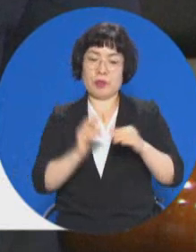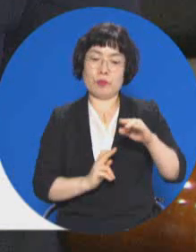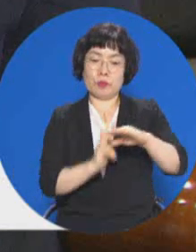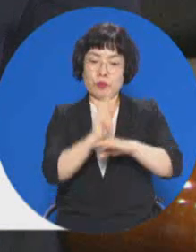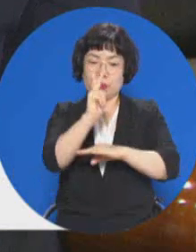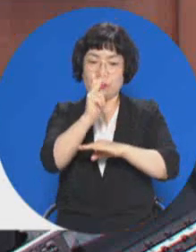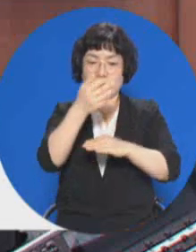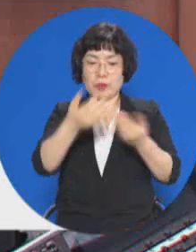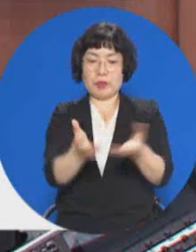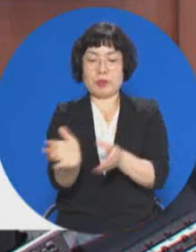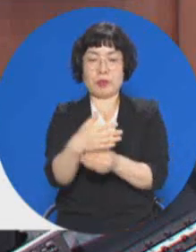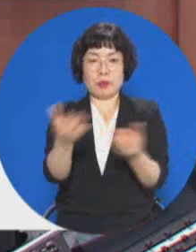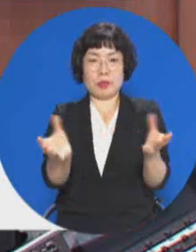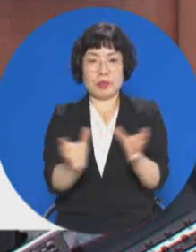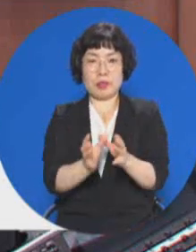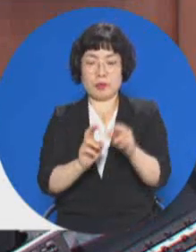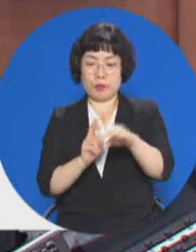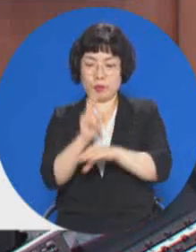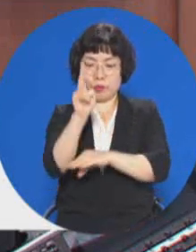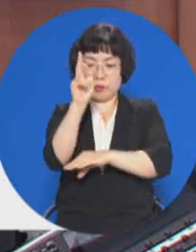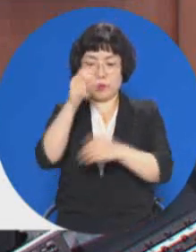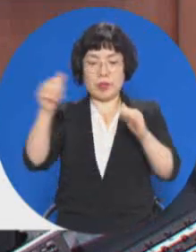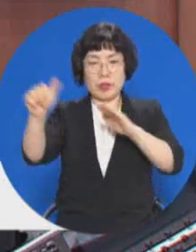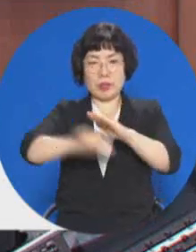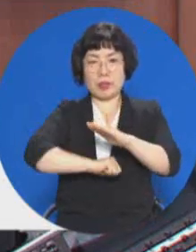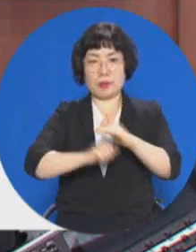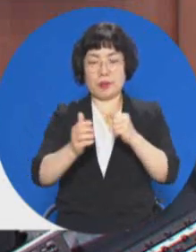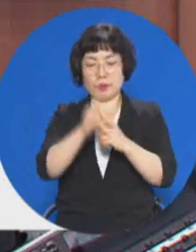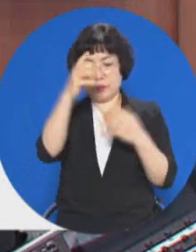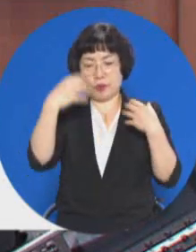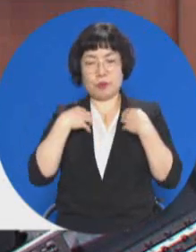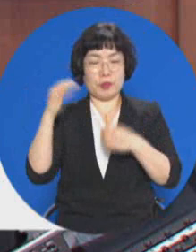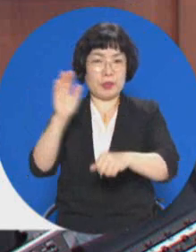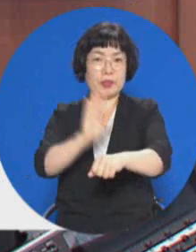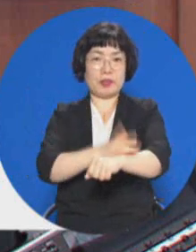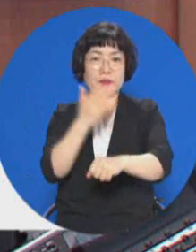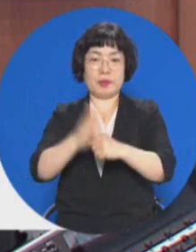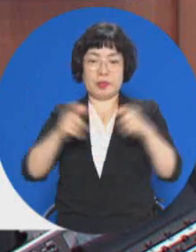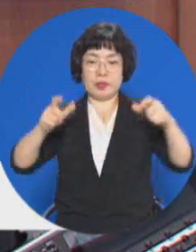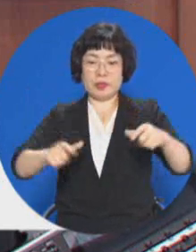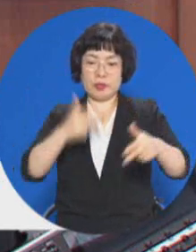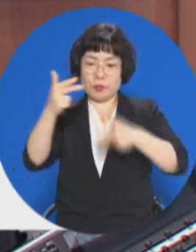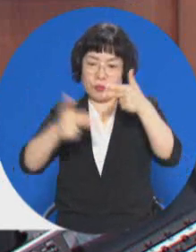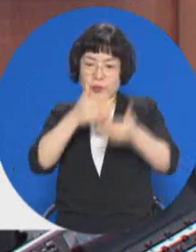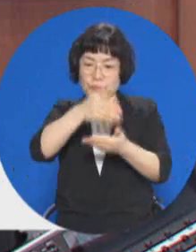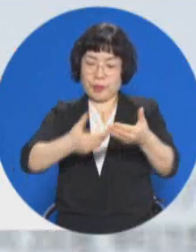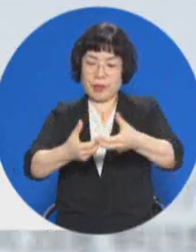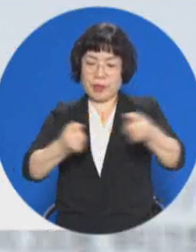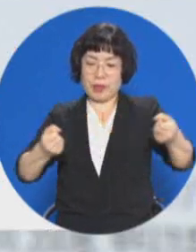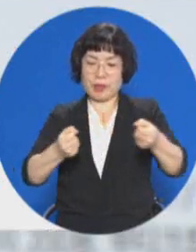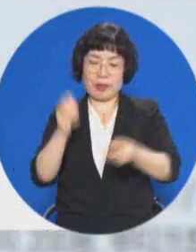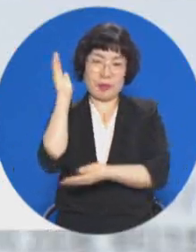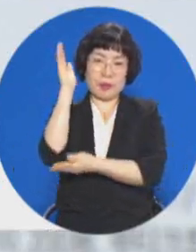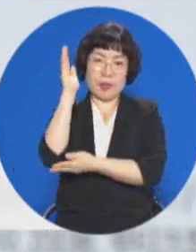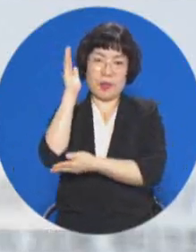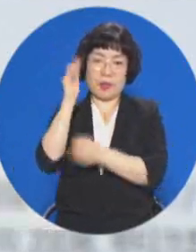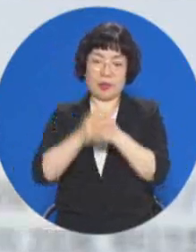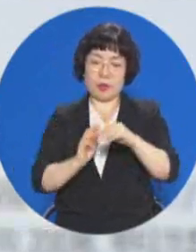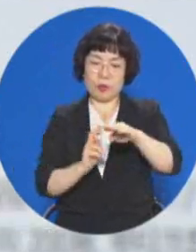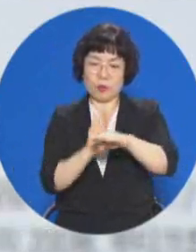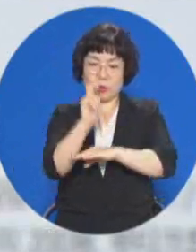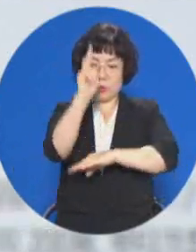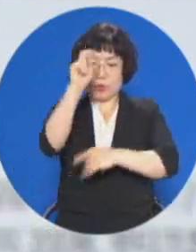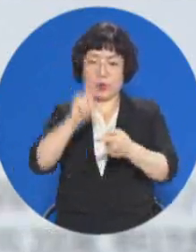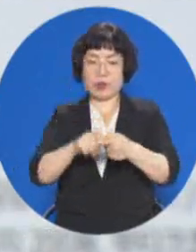어민회 등과 만나 나로도의 발사 실패가 MB 정부의 책임이며 지역 감정을 자극하는 발언을 하는 등 나로호